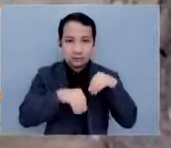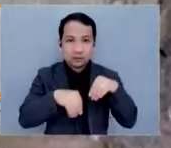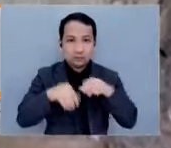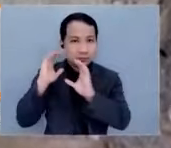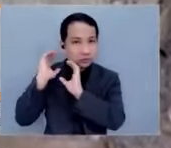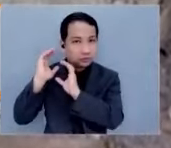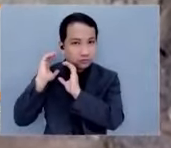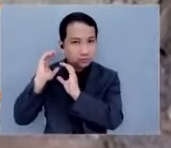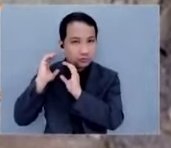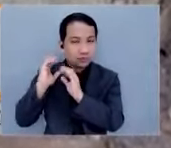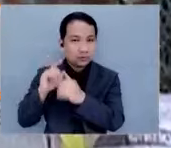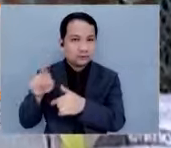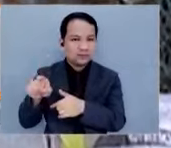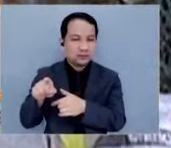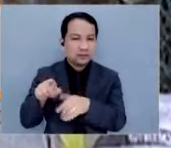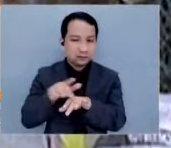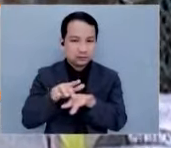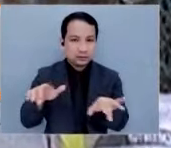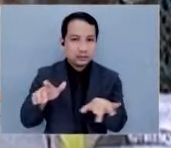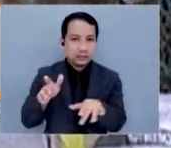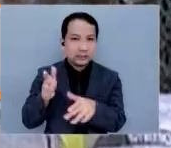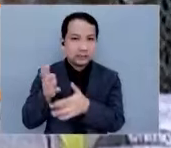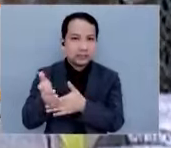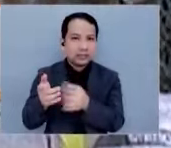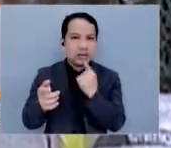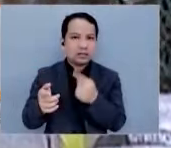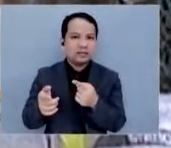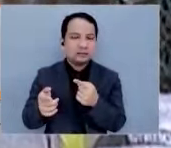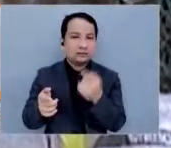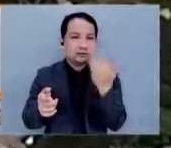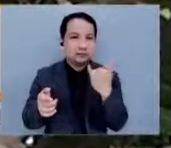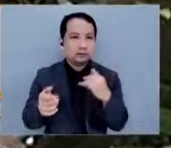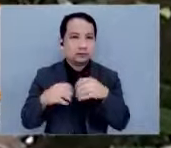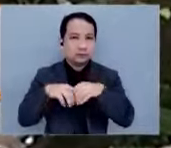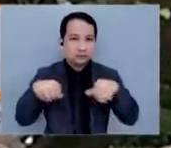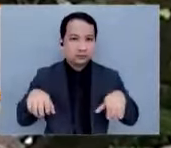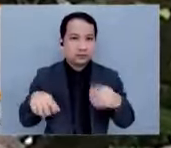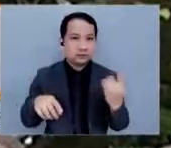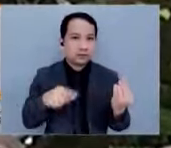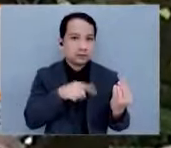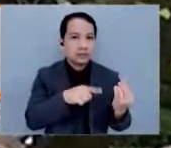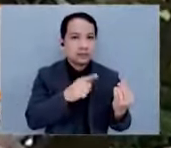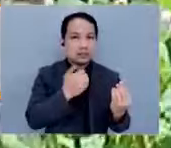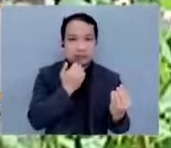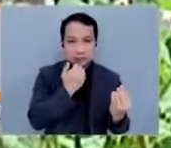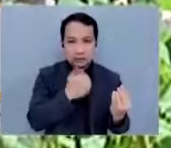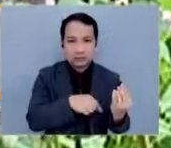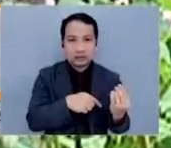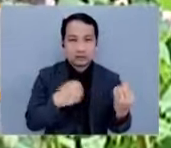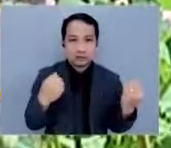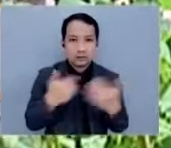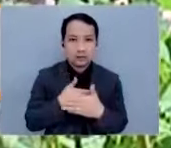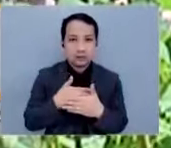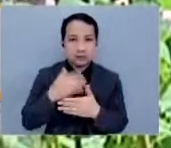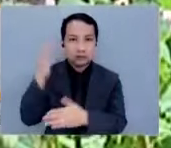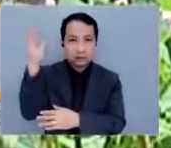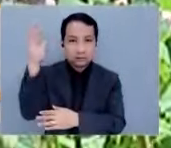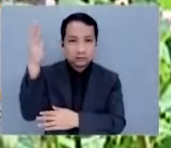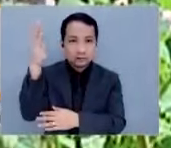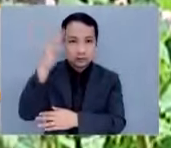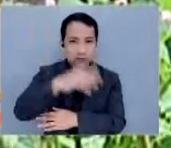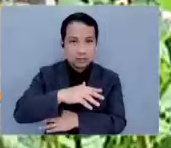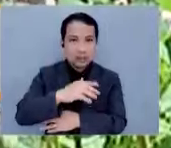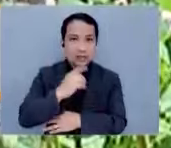sa isang bakanteng lote. Pero ang isa pala nilang kapitbahay ang nagpaputol sa takot na bumagsak ang puno. Bukod pa